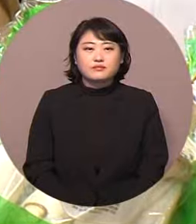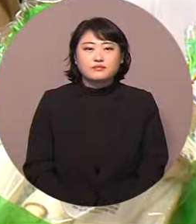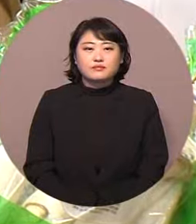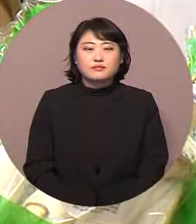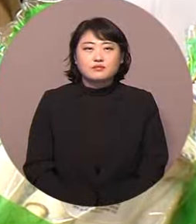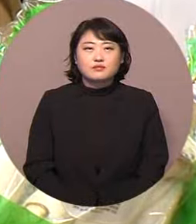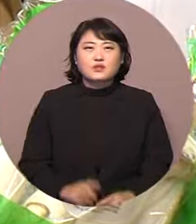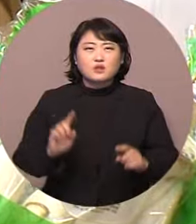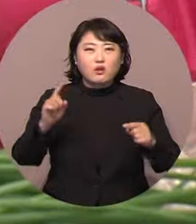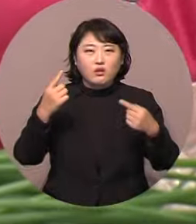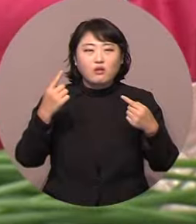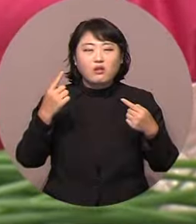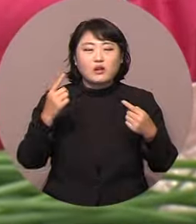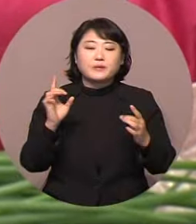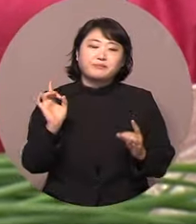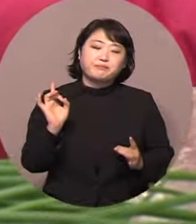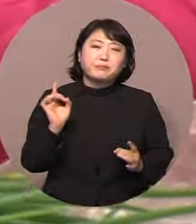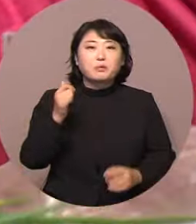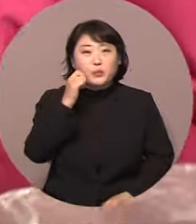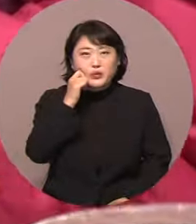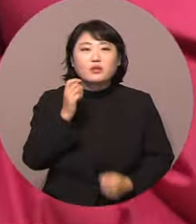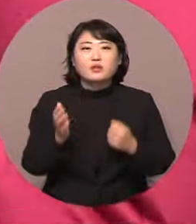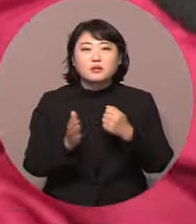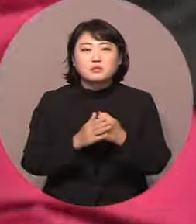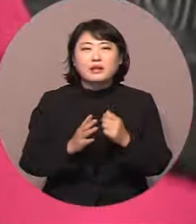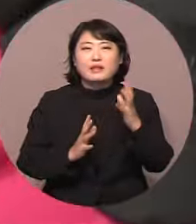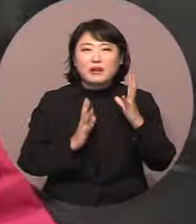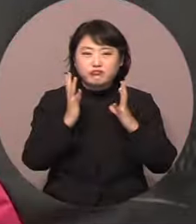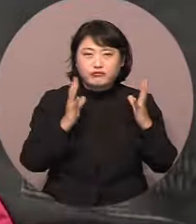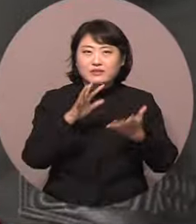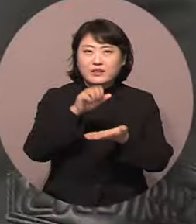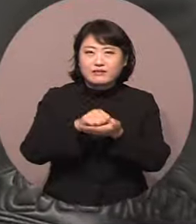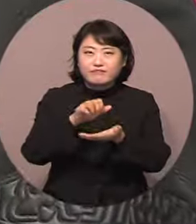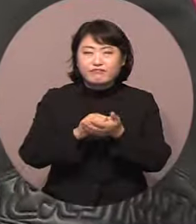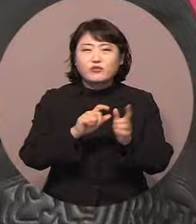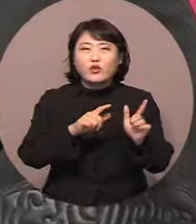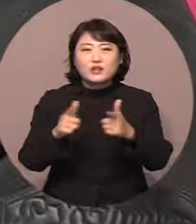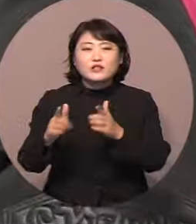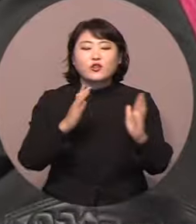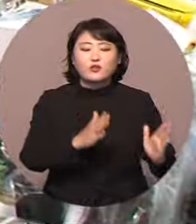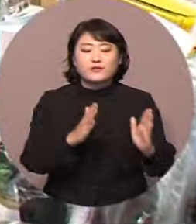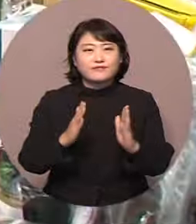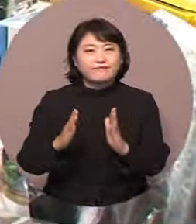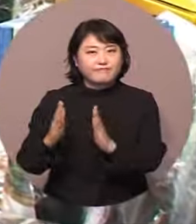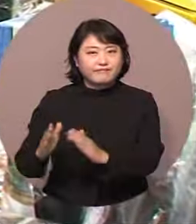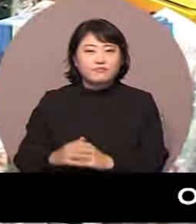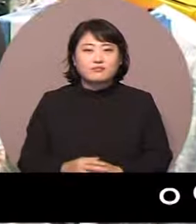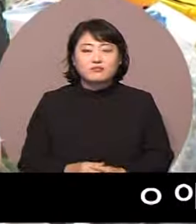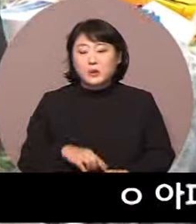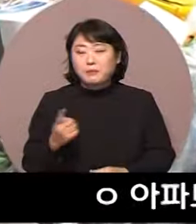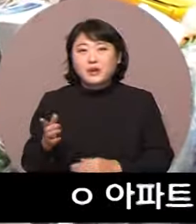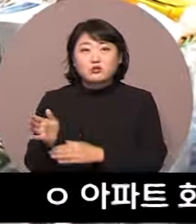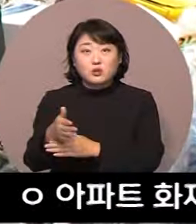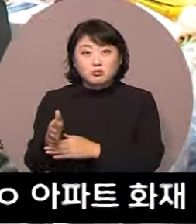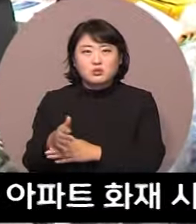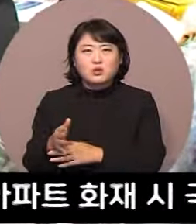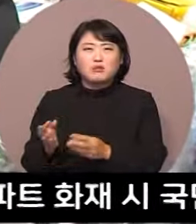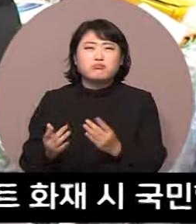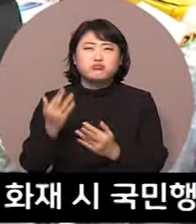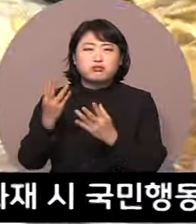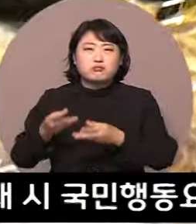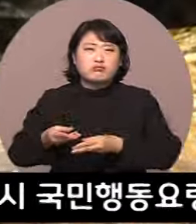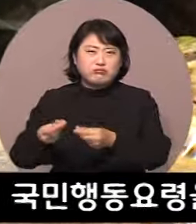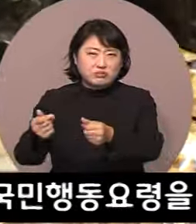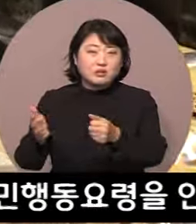설 대목에 손 놓고 있을 수만은 없어 나물과 야채거리를 다시 정리합니다. 바로 옆 수산물동이 잿더미로